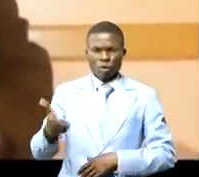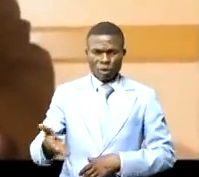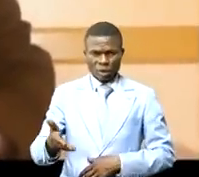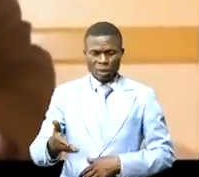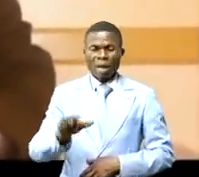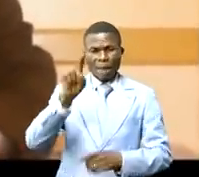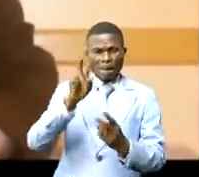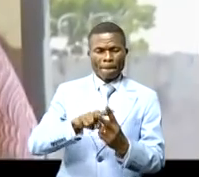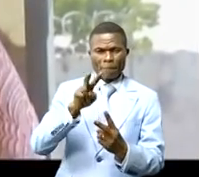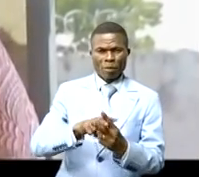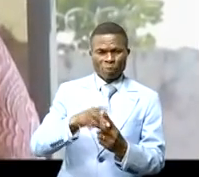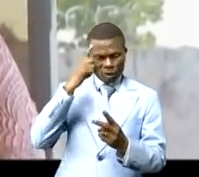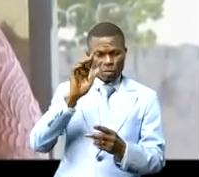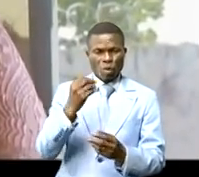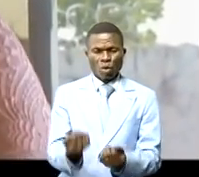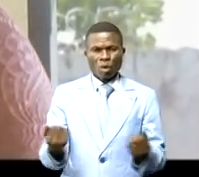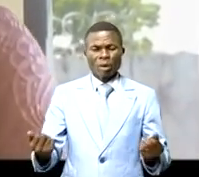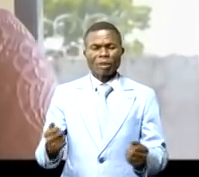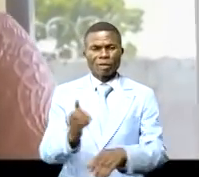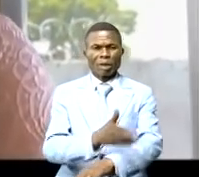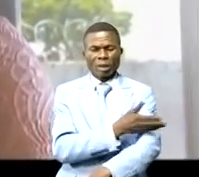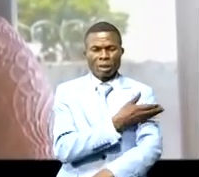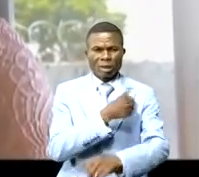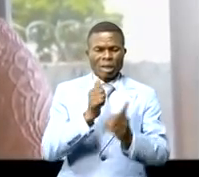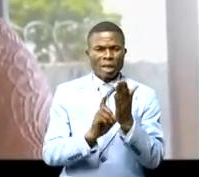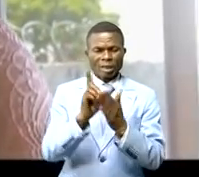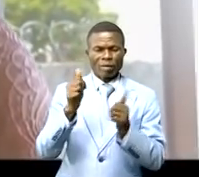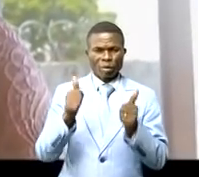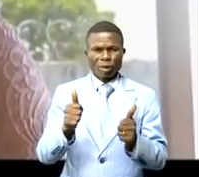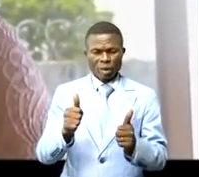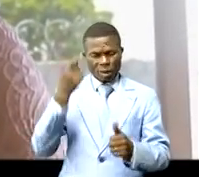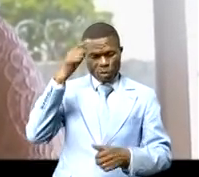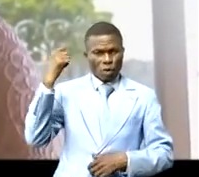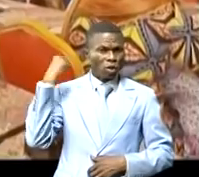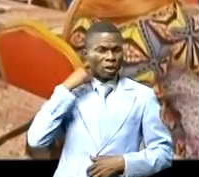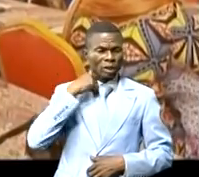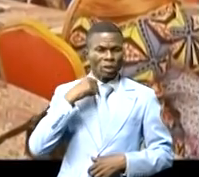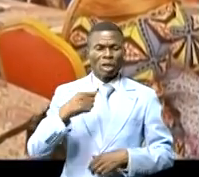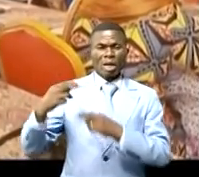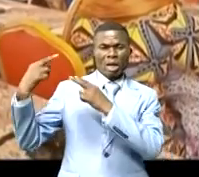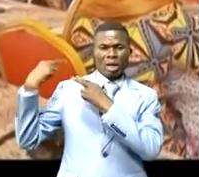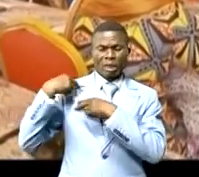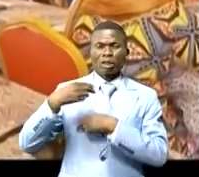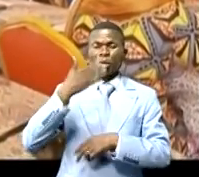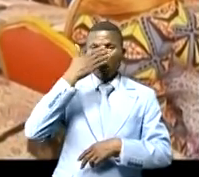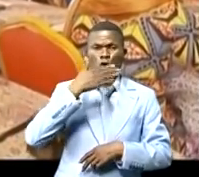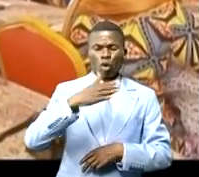une garantie pour leur croissance. Pour le docteur Clarisse Kasongo, responsable de l'antenne élargie de la vaccination, la